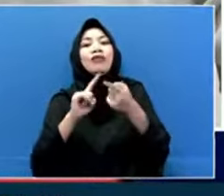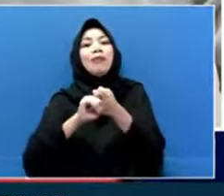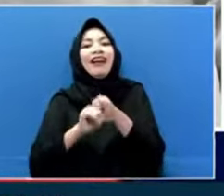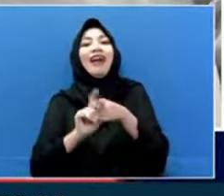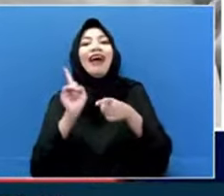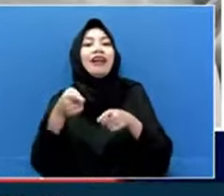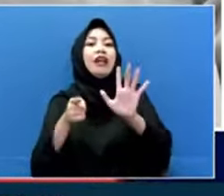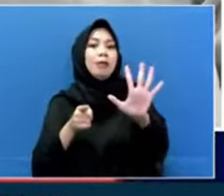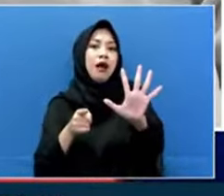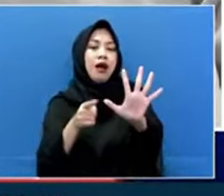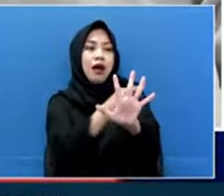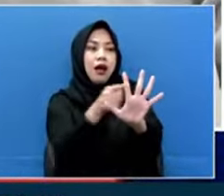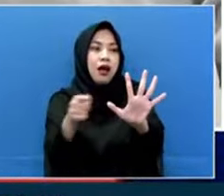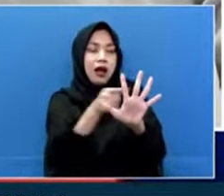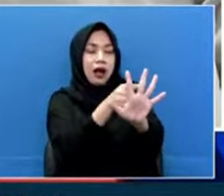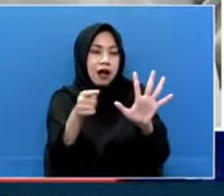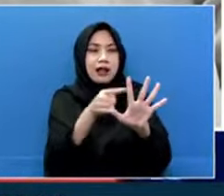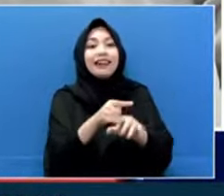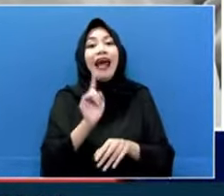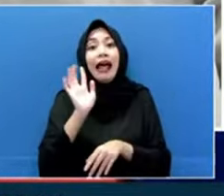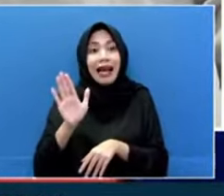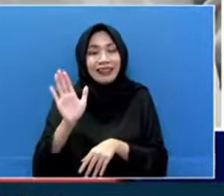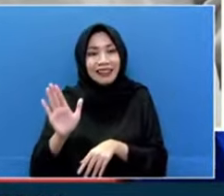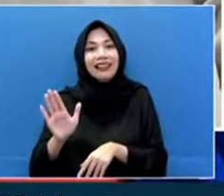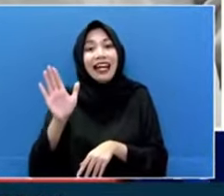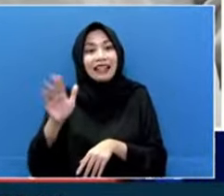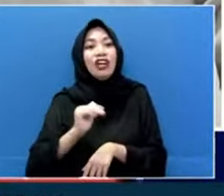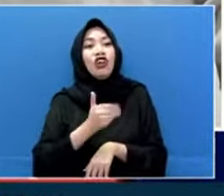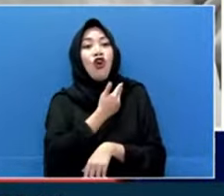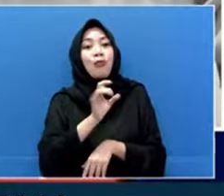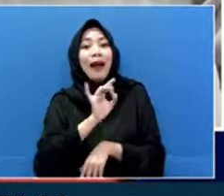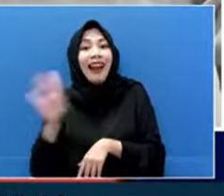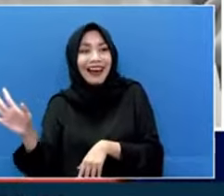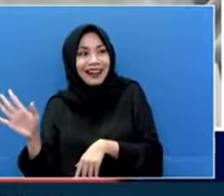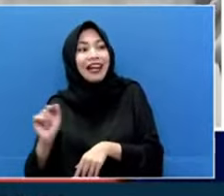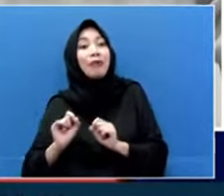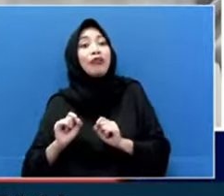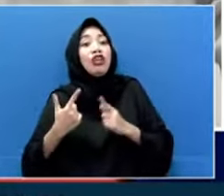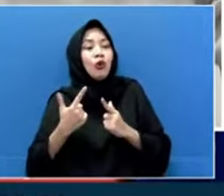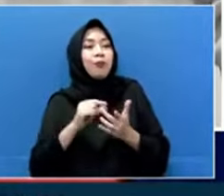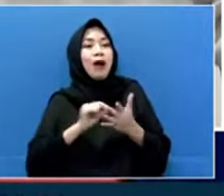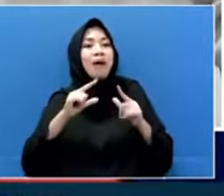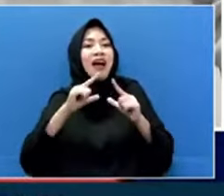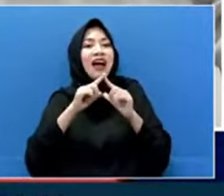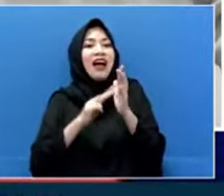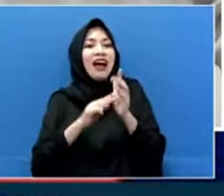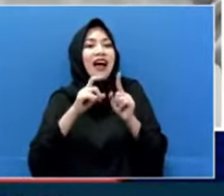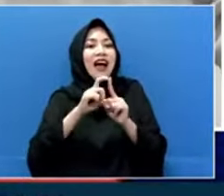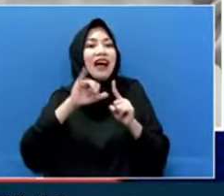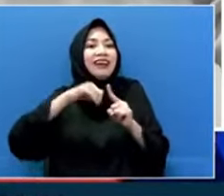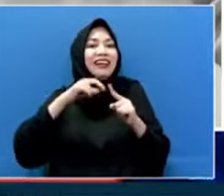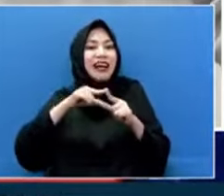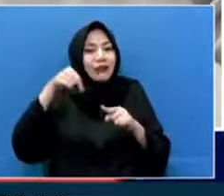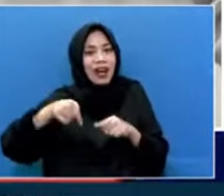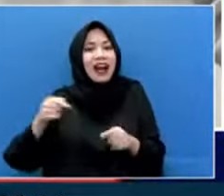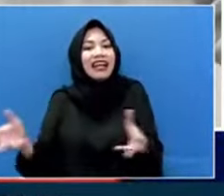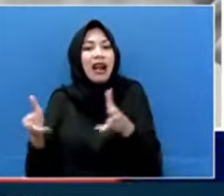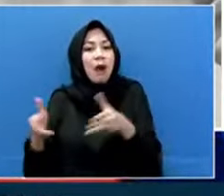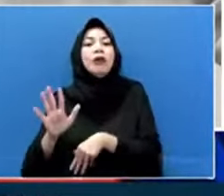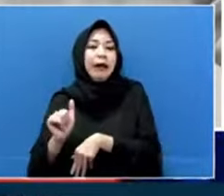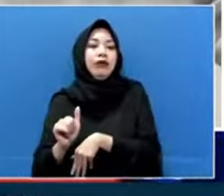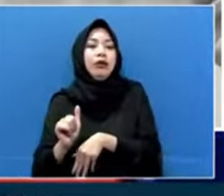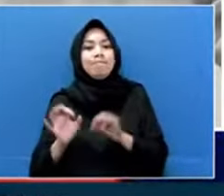korban namun masih ada korban satu lagi yang Andika tadi yang memang saat ini Kondisinya masih di rumah sakit Baik terima kasih